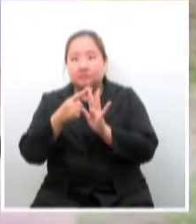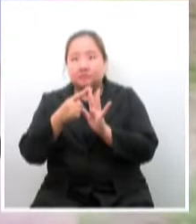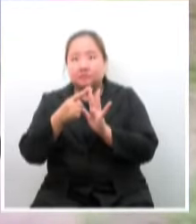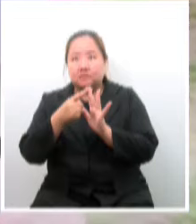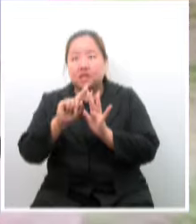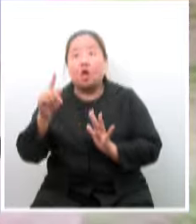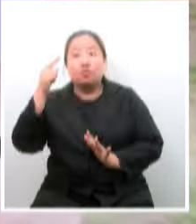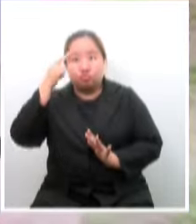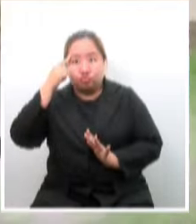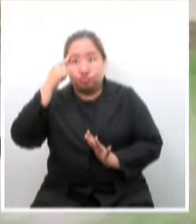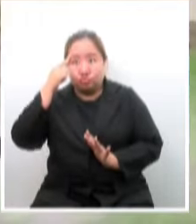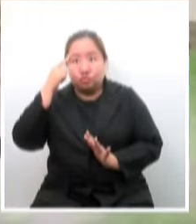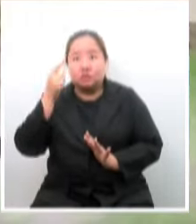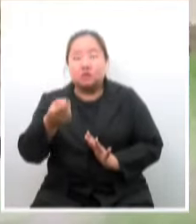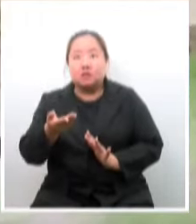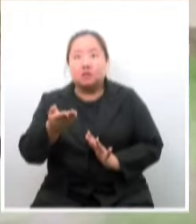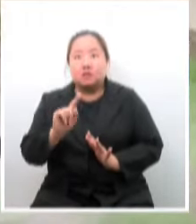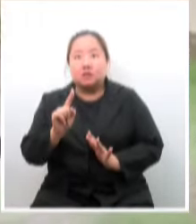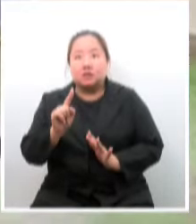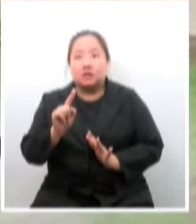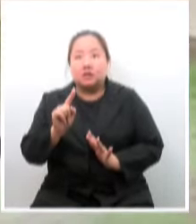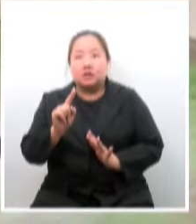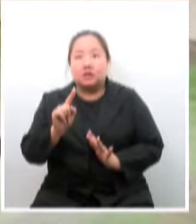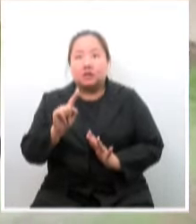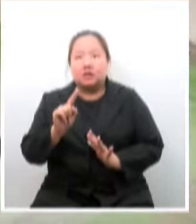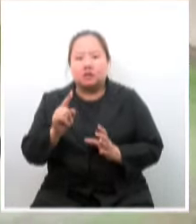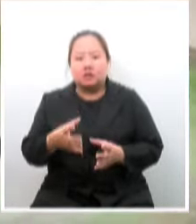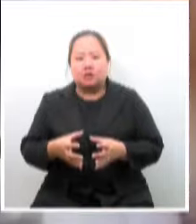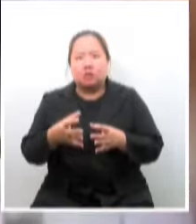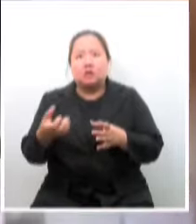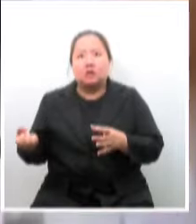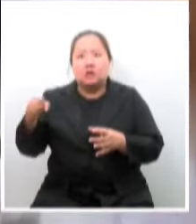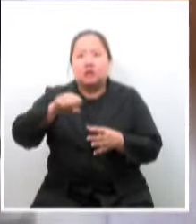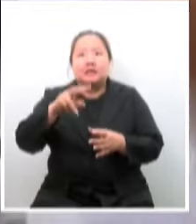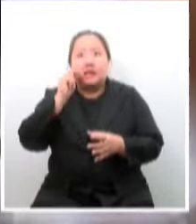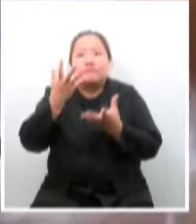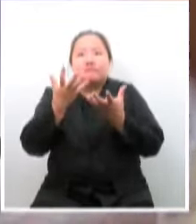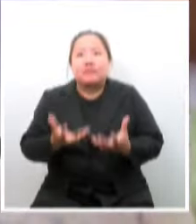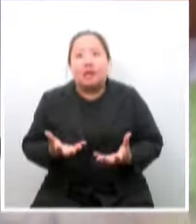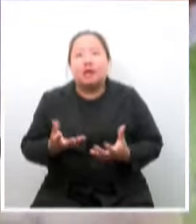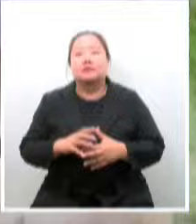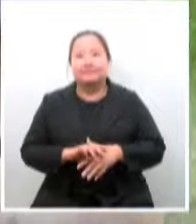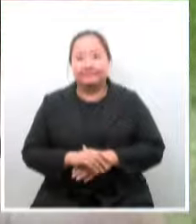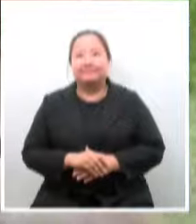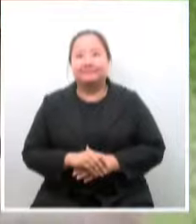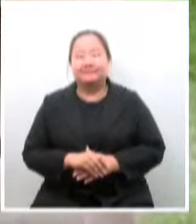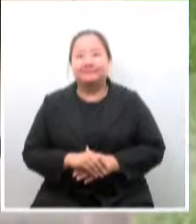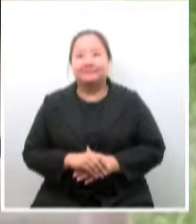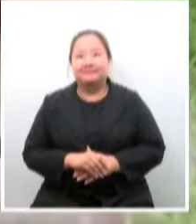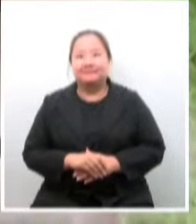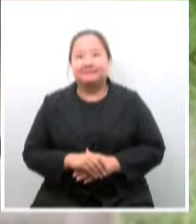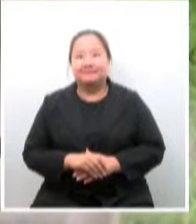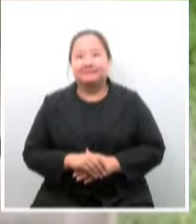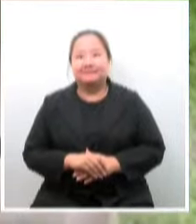ครุรู้จักมครุที่เอาไว้ใส่น้ำหนักๆอ่ะค่ะหวังเงินทองไม่